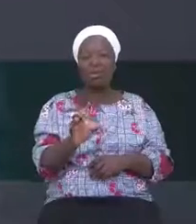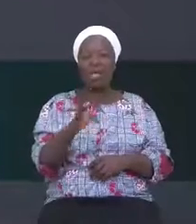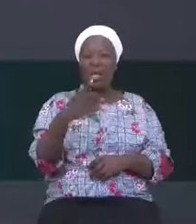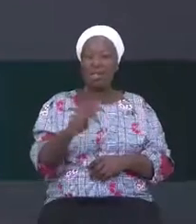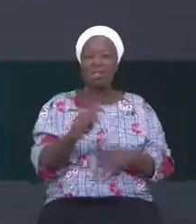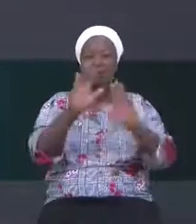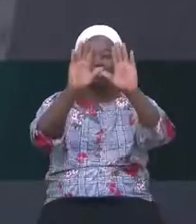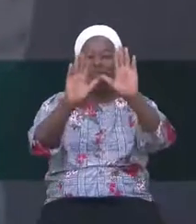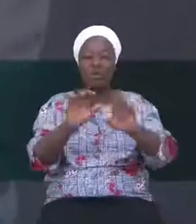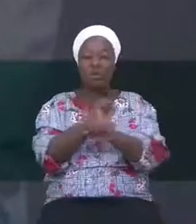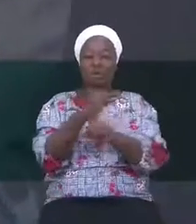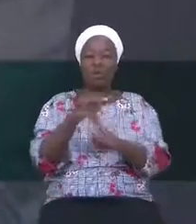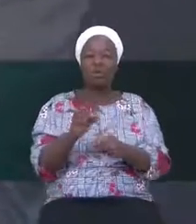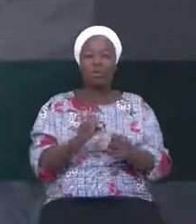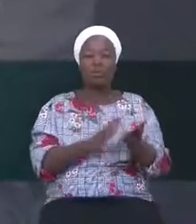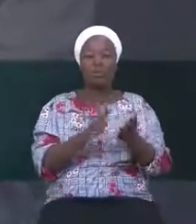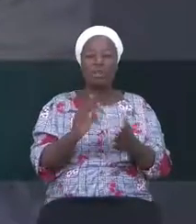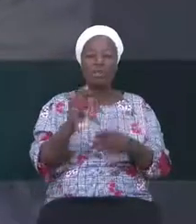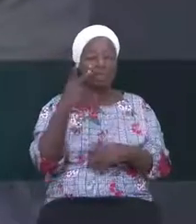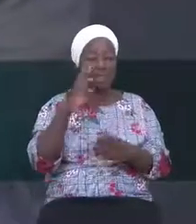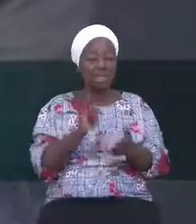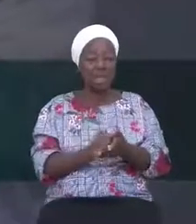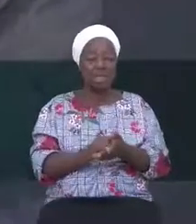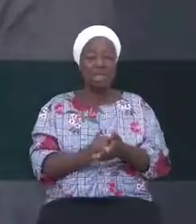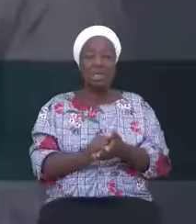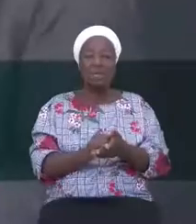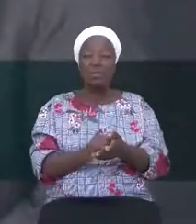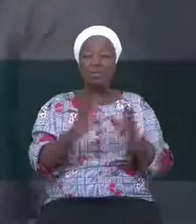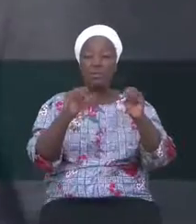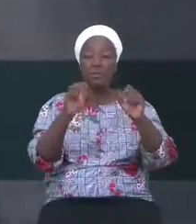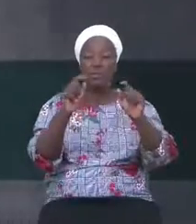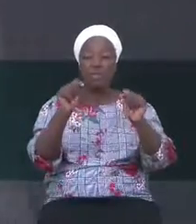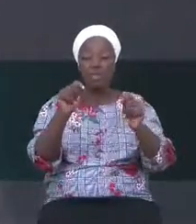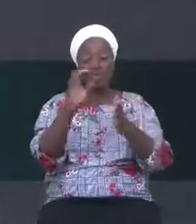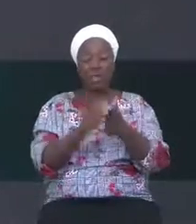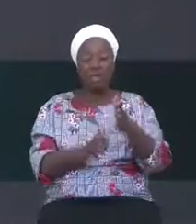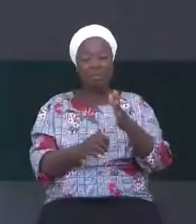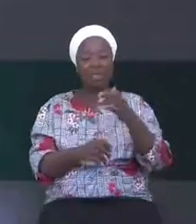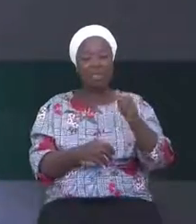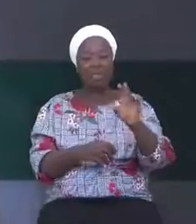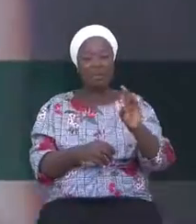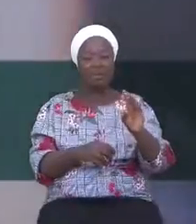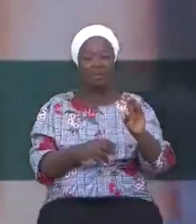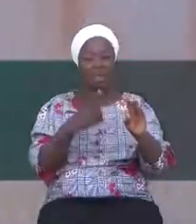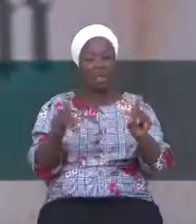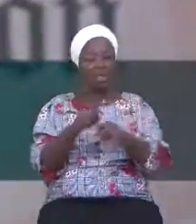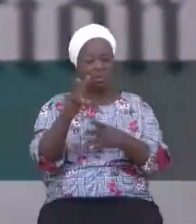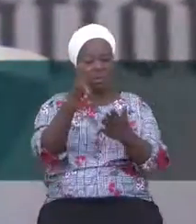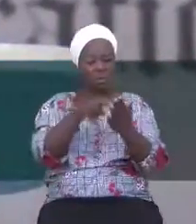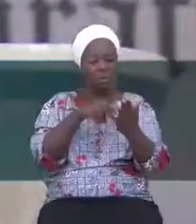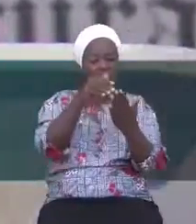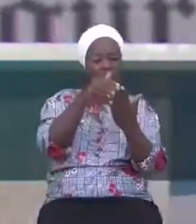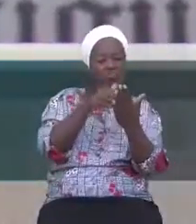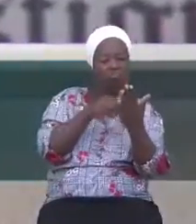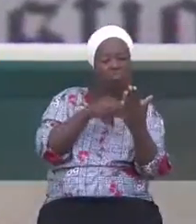gloire. Si tu lis ce chapitre 7, chapitre 17 de Matthieu, quand vous allez vers le bas, vous verrez que